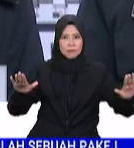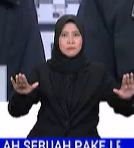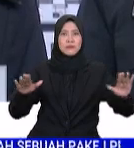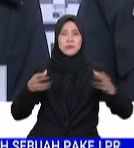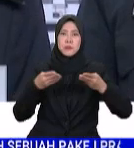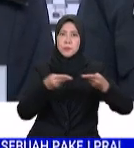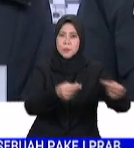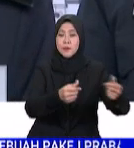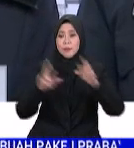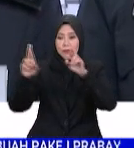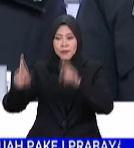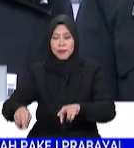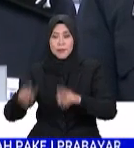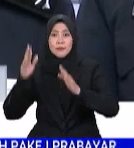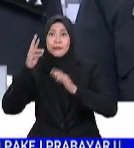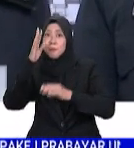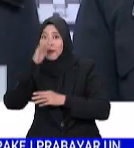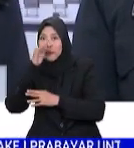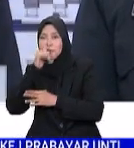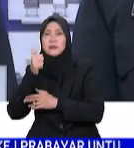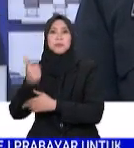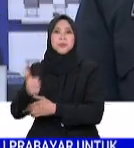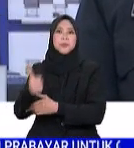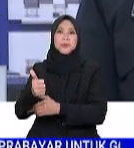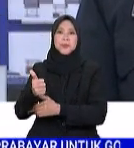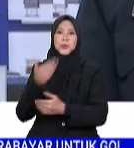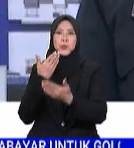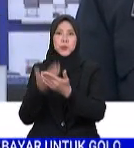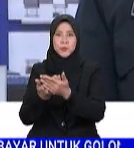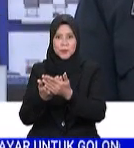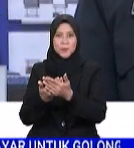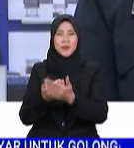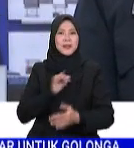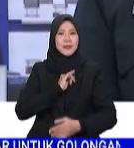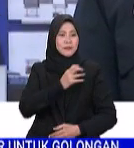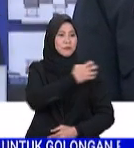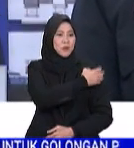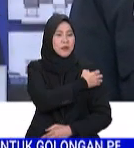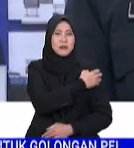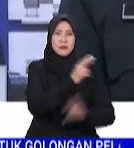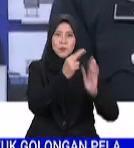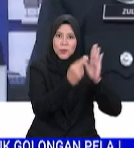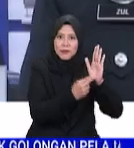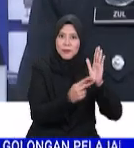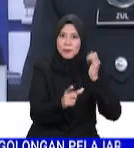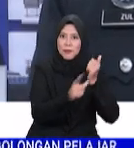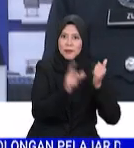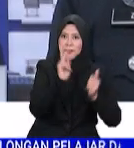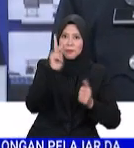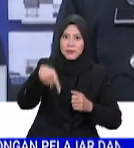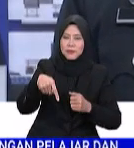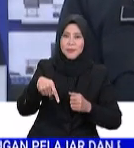kata rakyat Melaka memang hebat lah. Sebagai penguat kuasa undang-undang, saya dan Timbalan KP merasakan